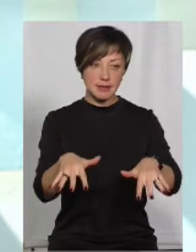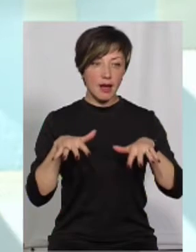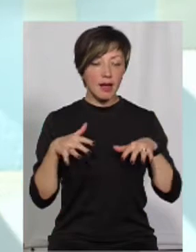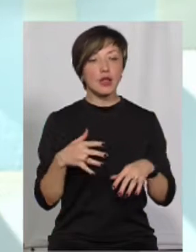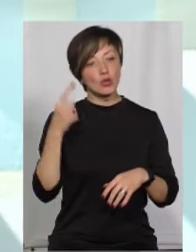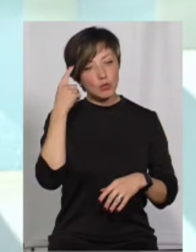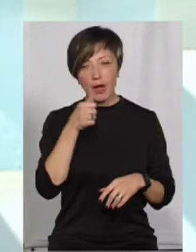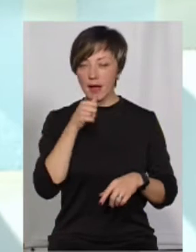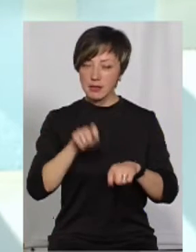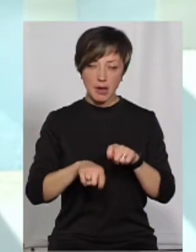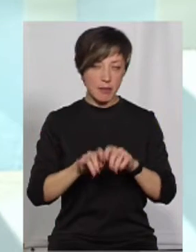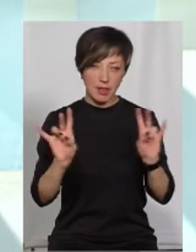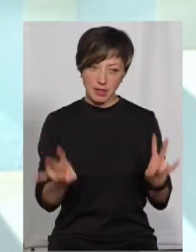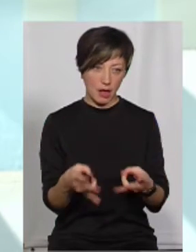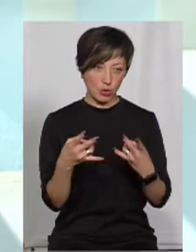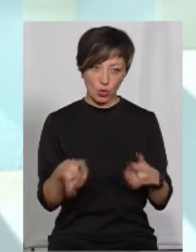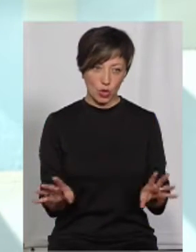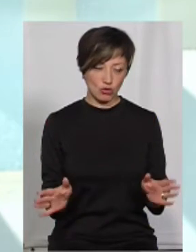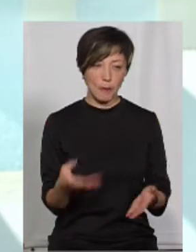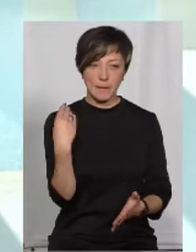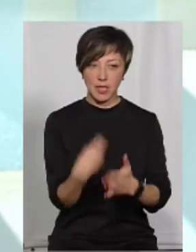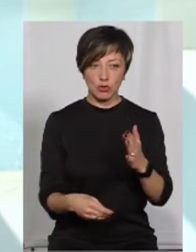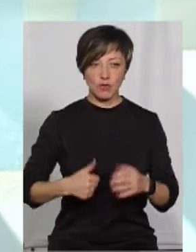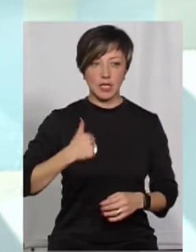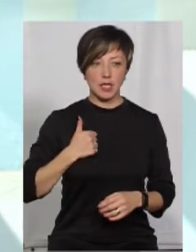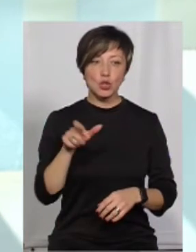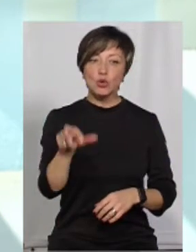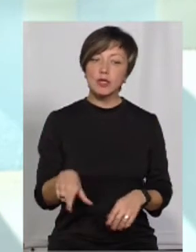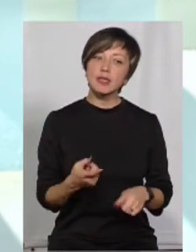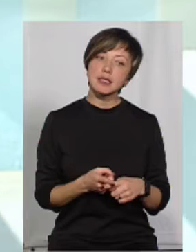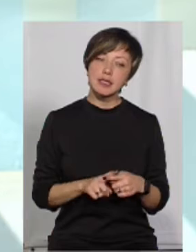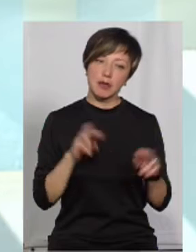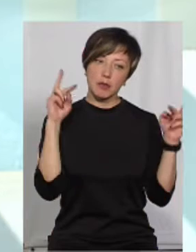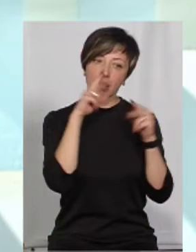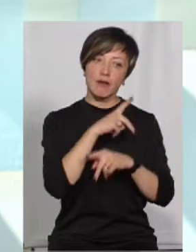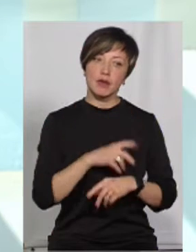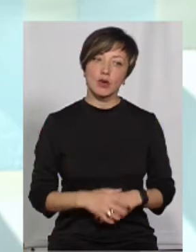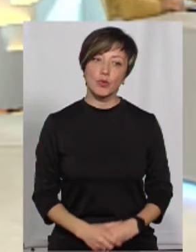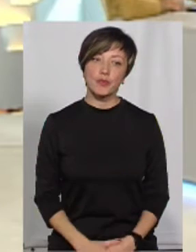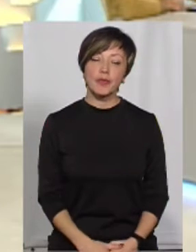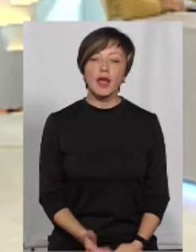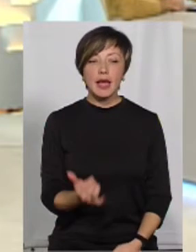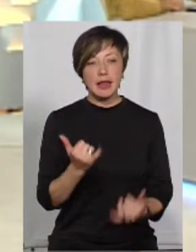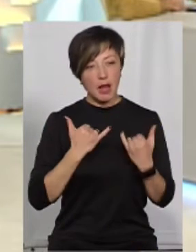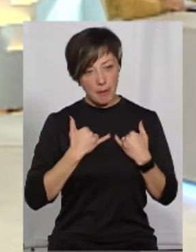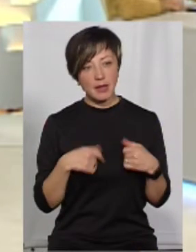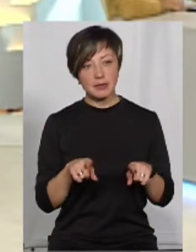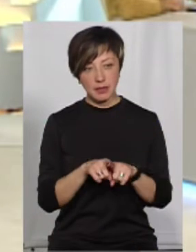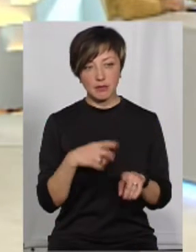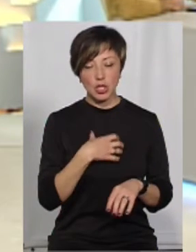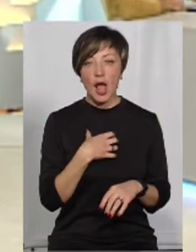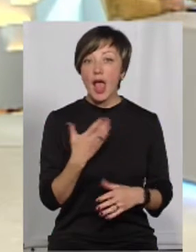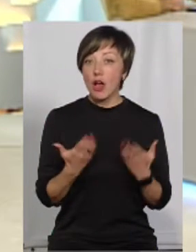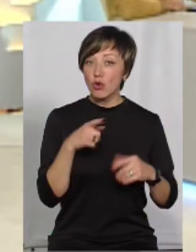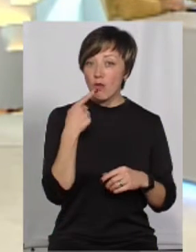що цей експеримент недоречний. Тому що, ну, принижувати гідність людини – це неправильно. Тобто, для мене це є такі.